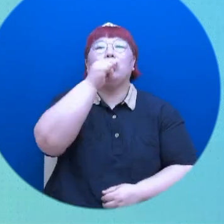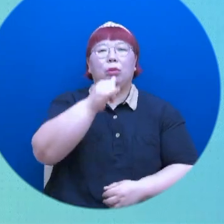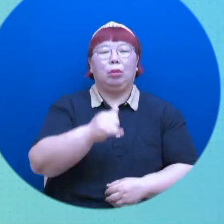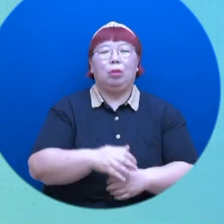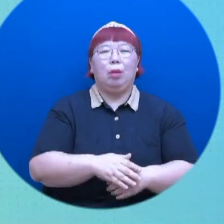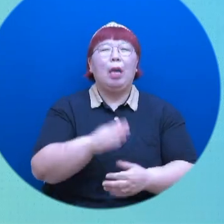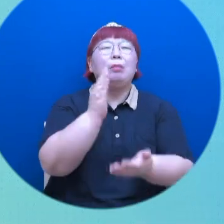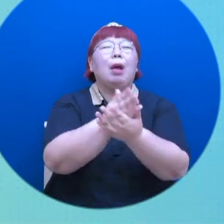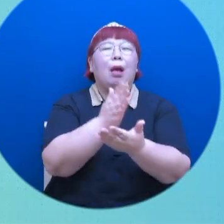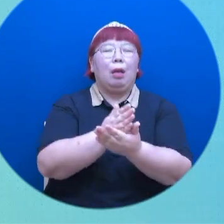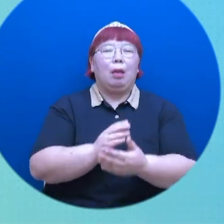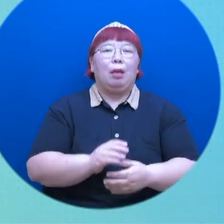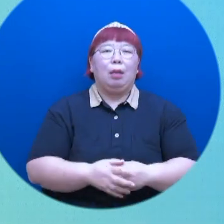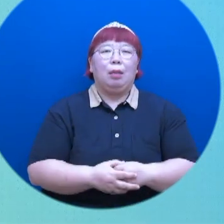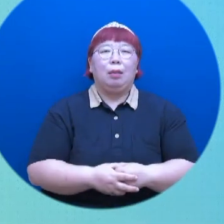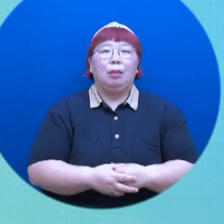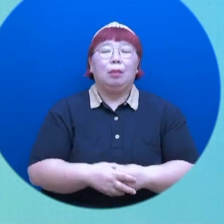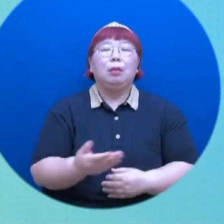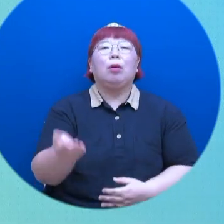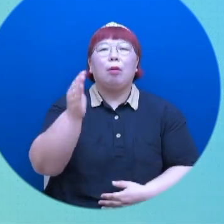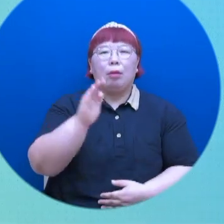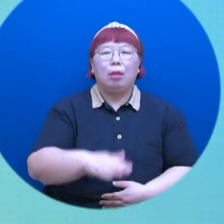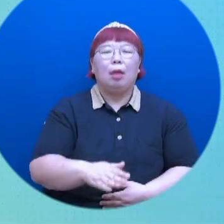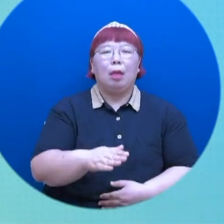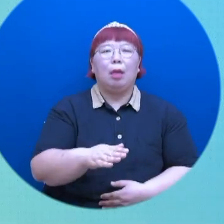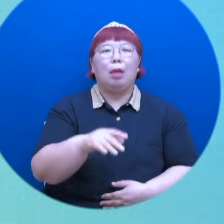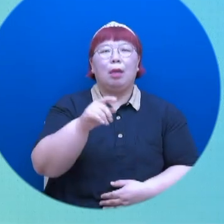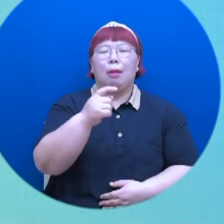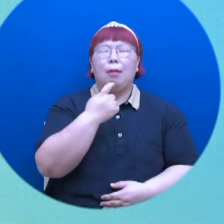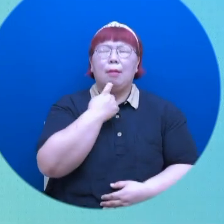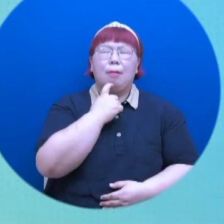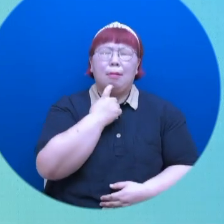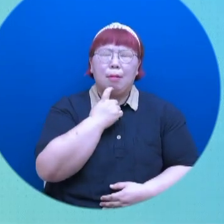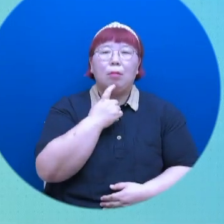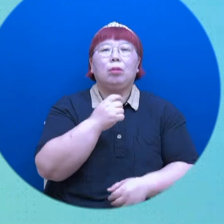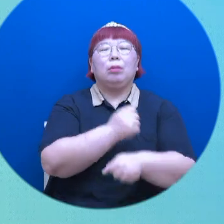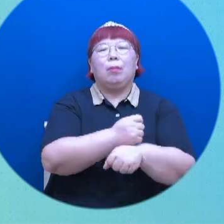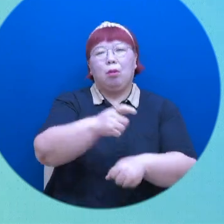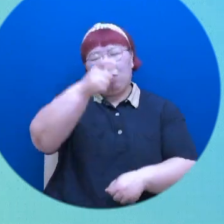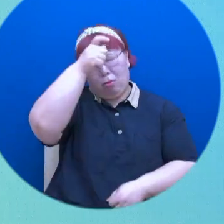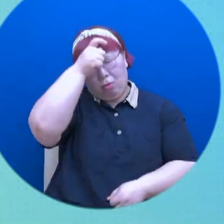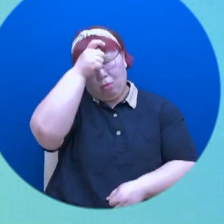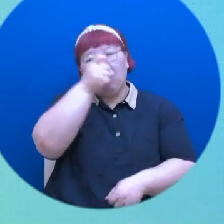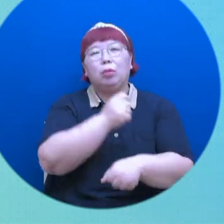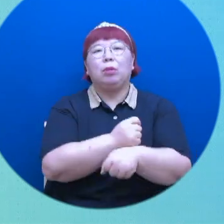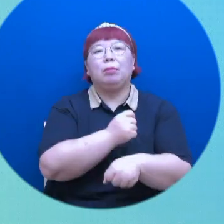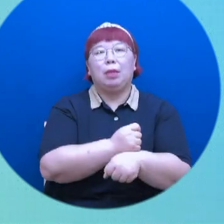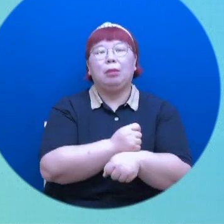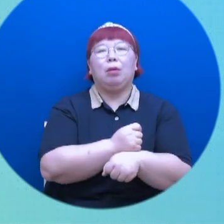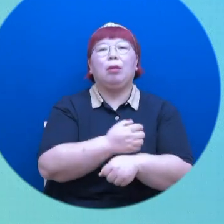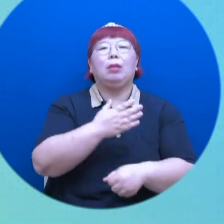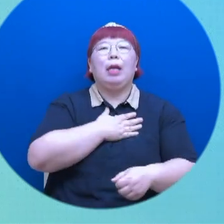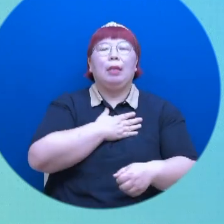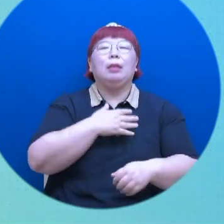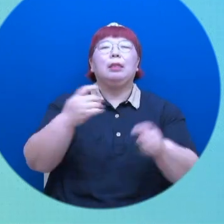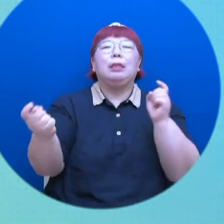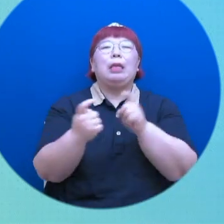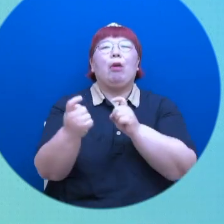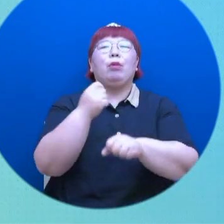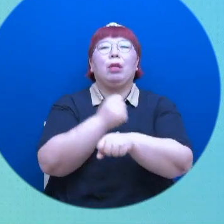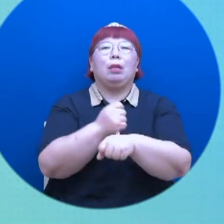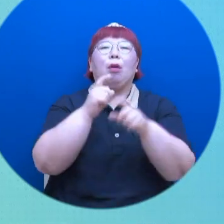말립니다. 그러나 다윗은 끝까지 고집을 꺾지 않아요. 끝까지 싸우겠다고 말합니다. 그때